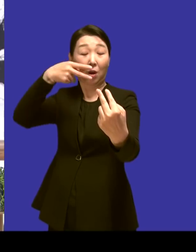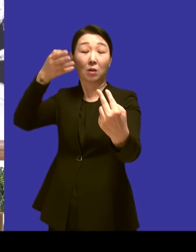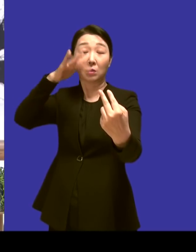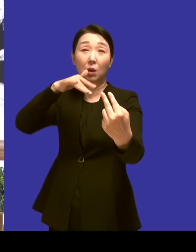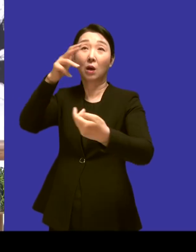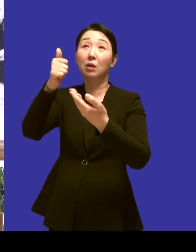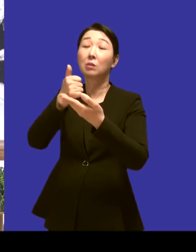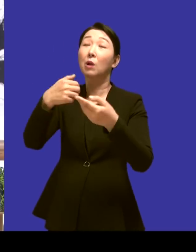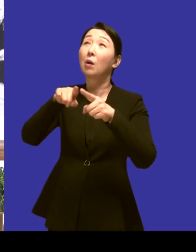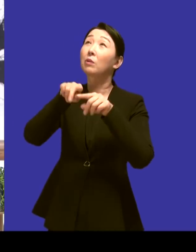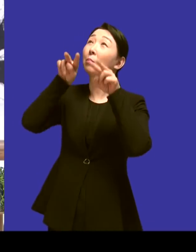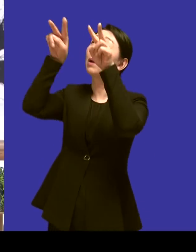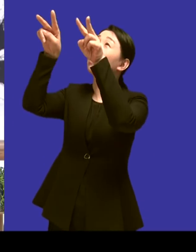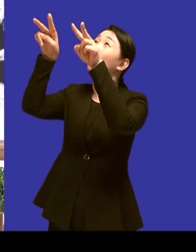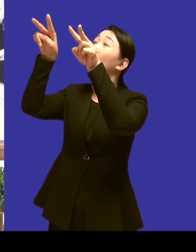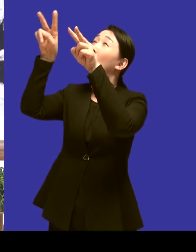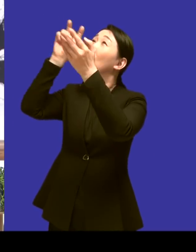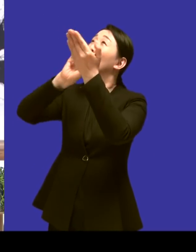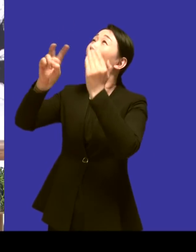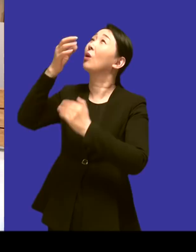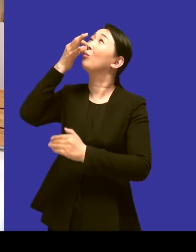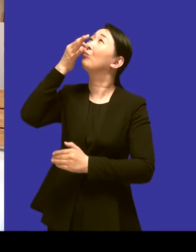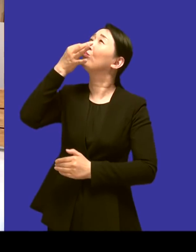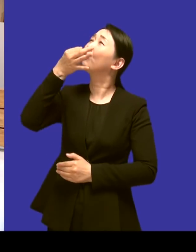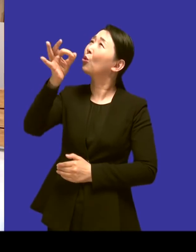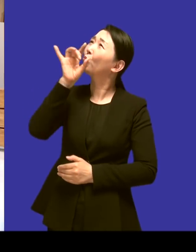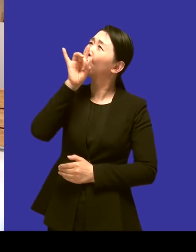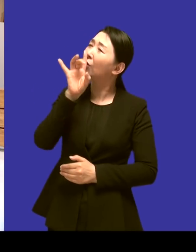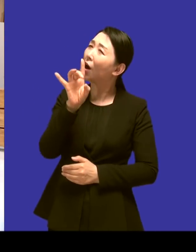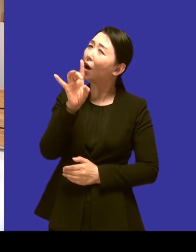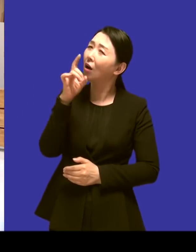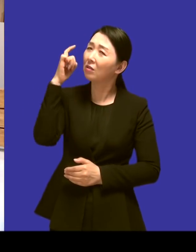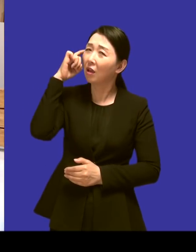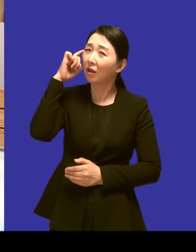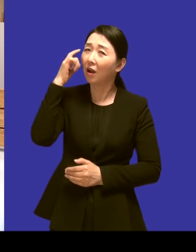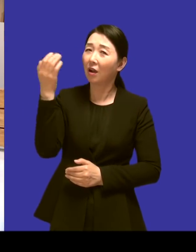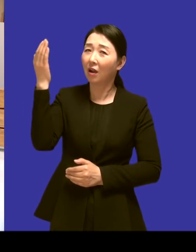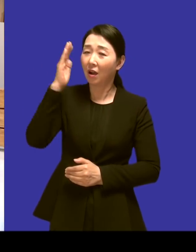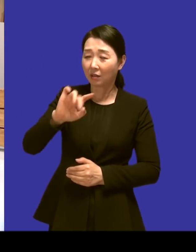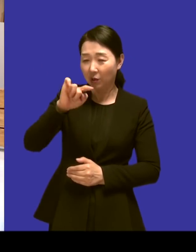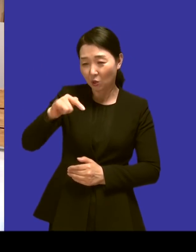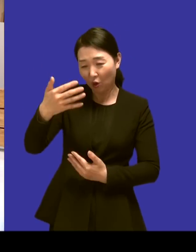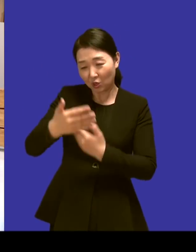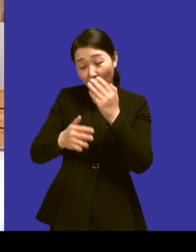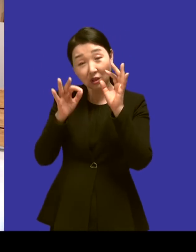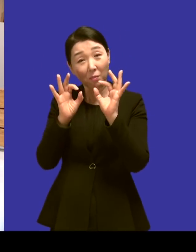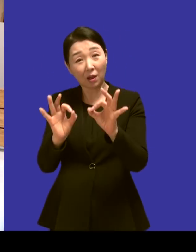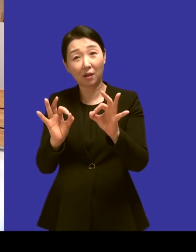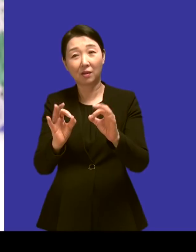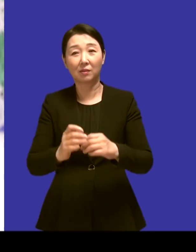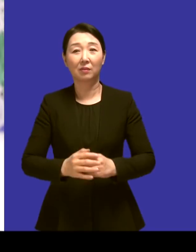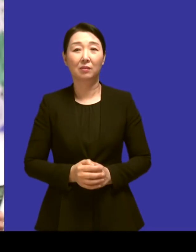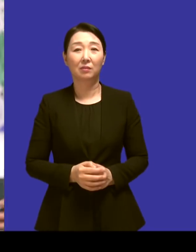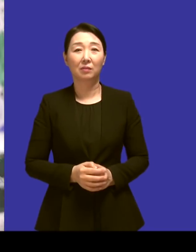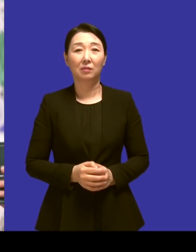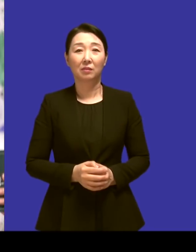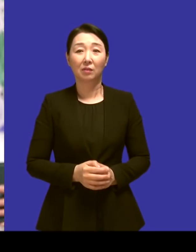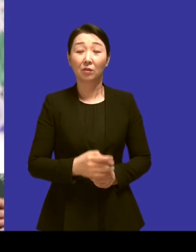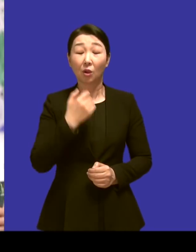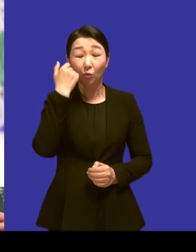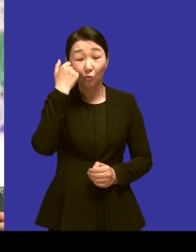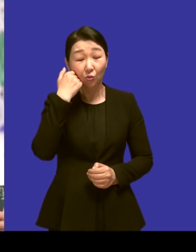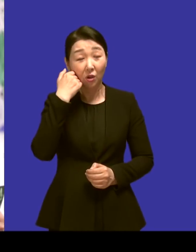하나님을 바라보고 부를 수는 없나라는 생각을 늘 했었는데 네. 뭔가 윌러브 영상을 보면 그냥 누군가가